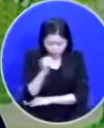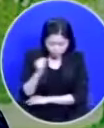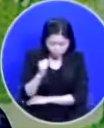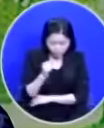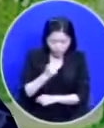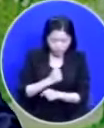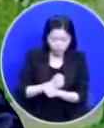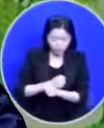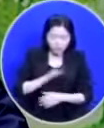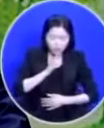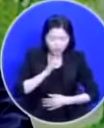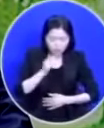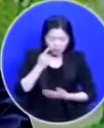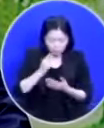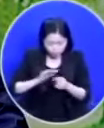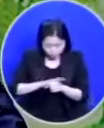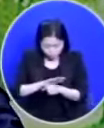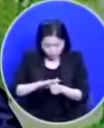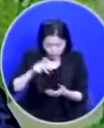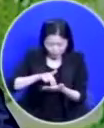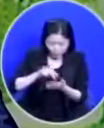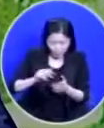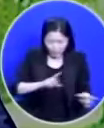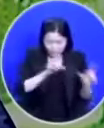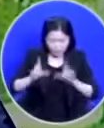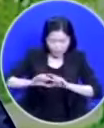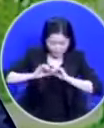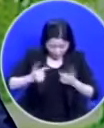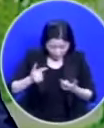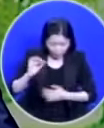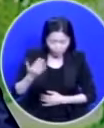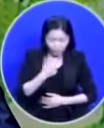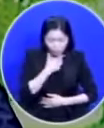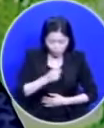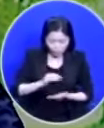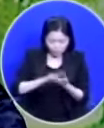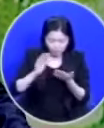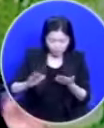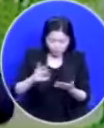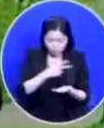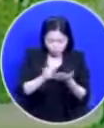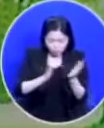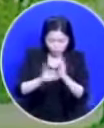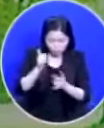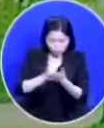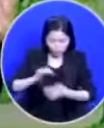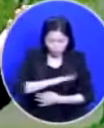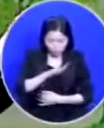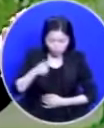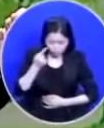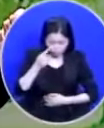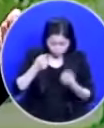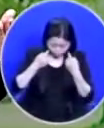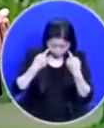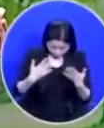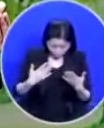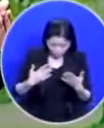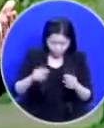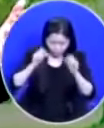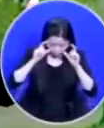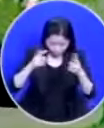정말 불쌍한 처지에 살지 않게 되기를 원합니다 주 예수님 우리의 눈에 분명히 열어 주셔서